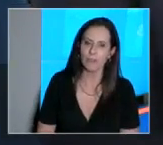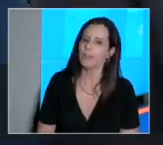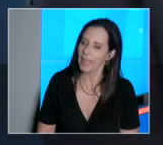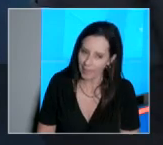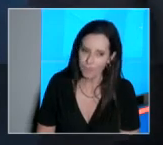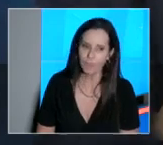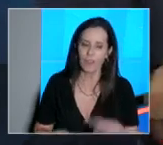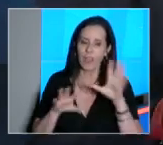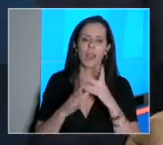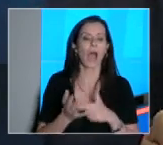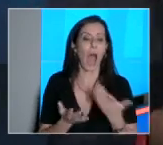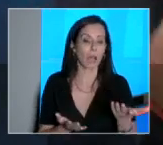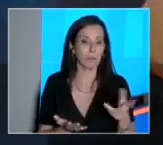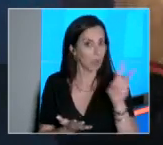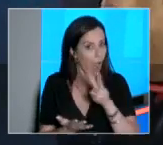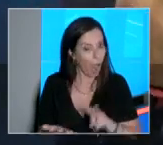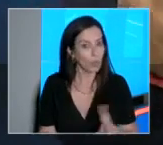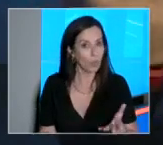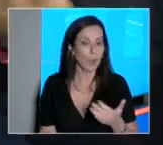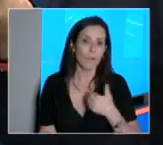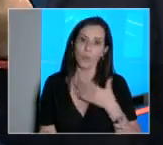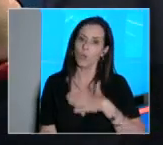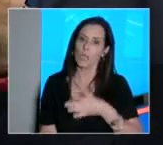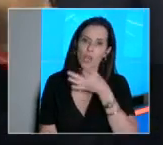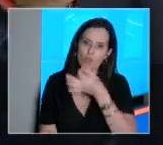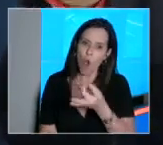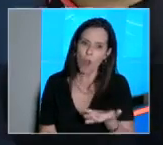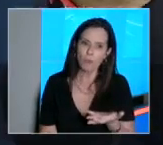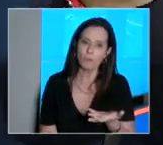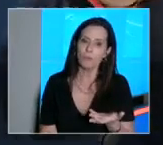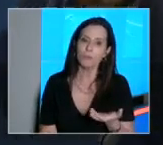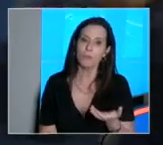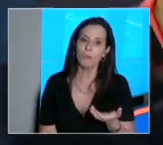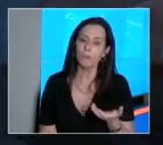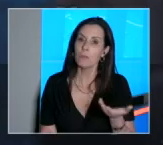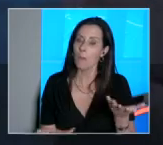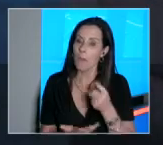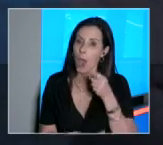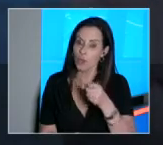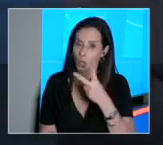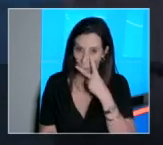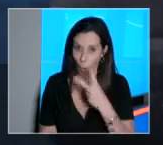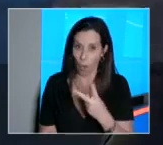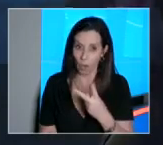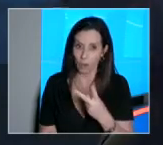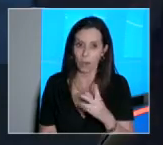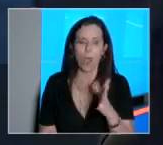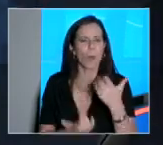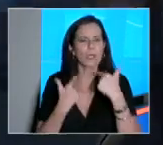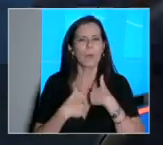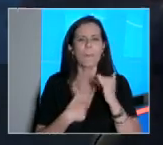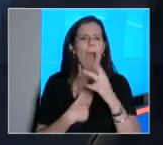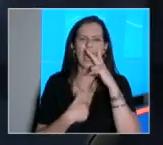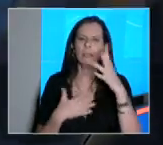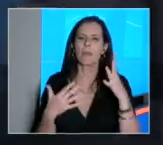ערב טוב. תשמע, קראנו ואני רוצה לשאול, האם מה שאתה רואה, א', בוא תסביר לנו